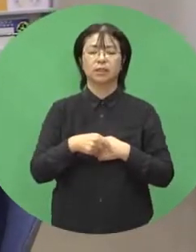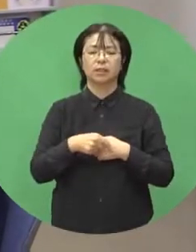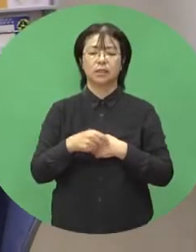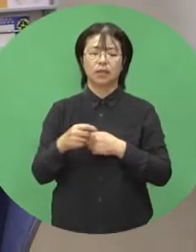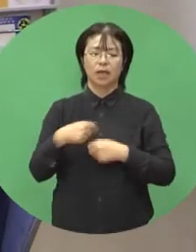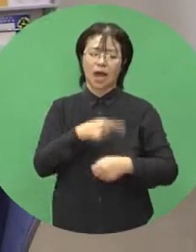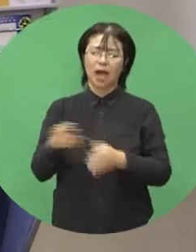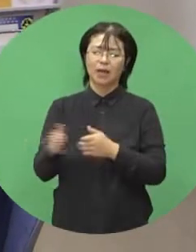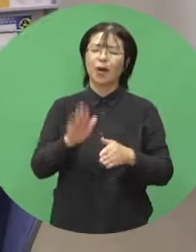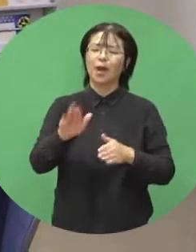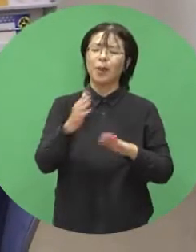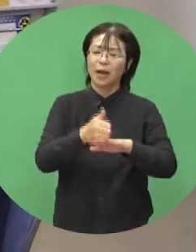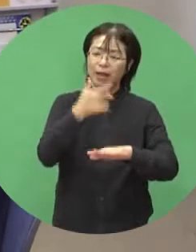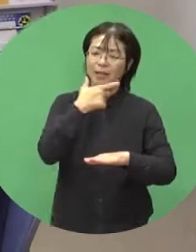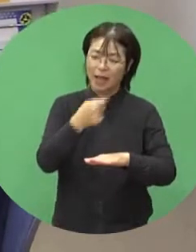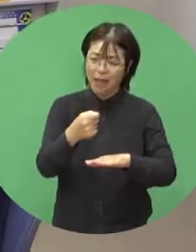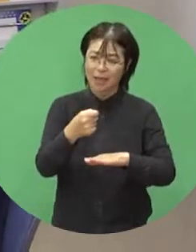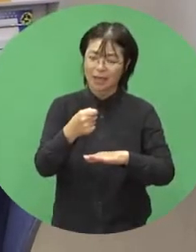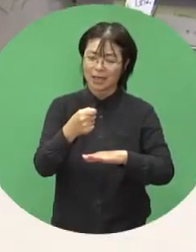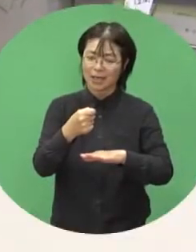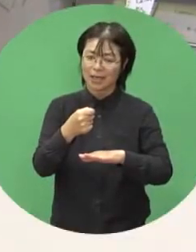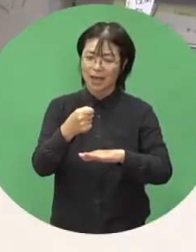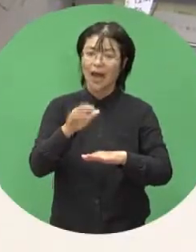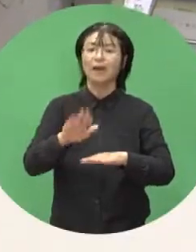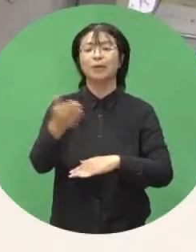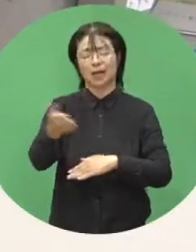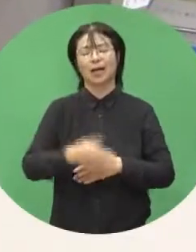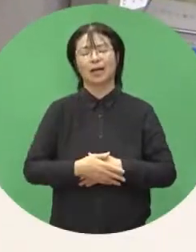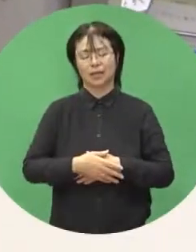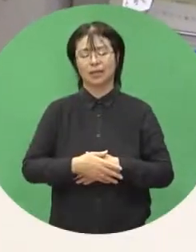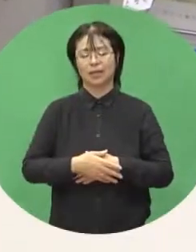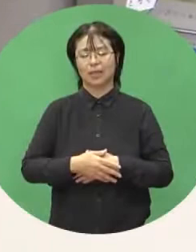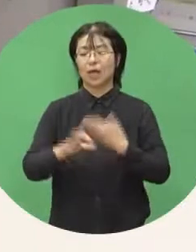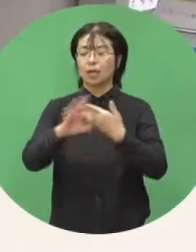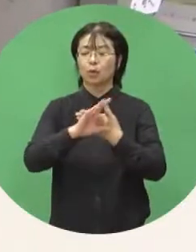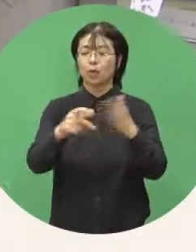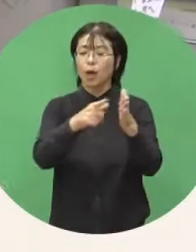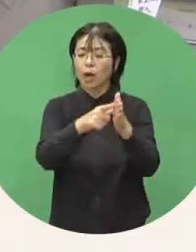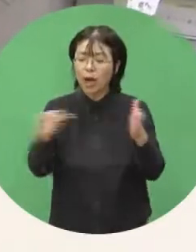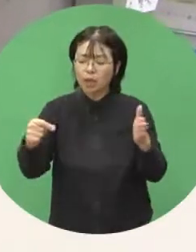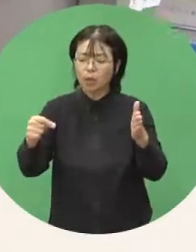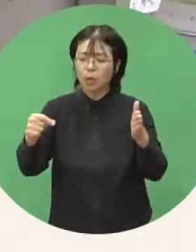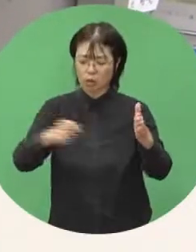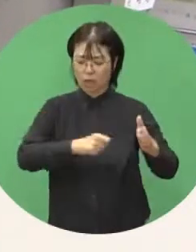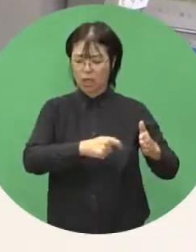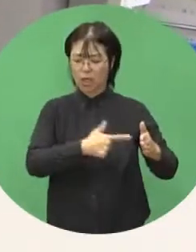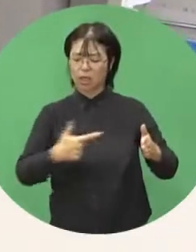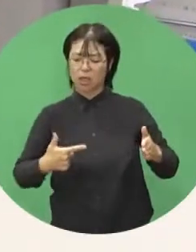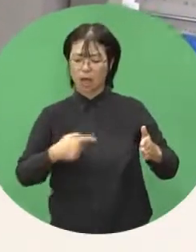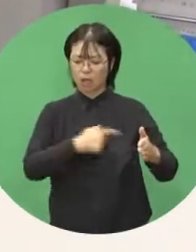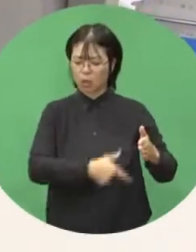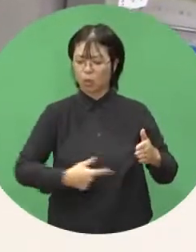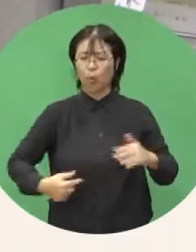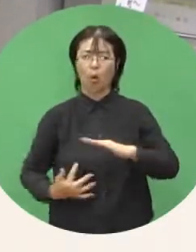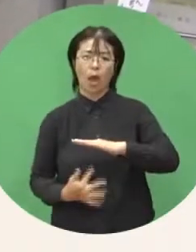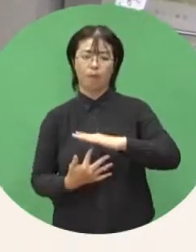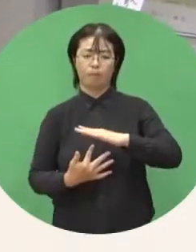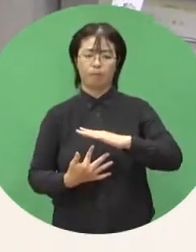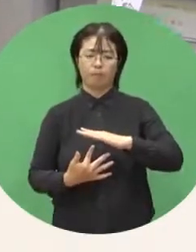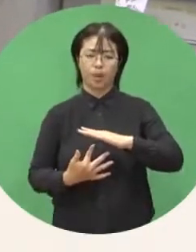慮とかがあるとありがたいなみたいなってありますか？ 例えば潰瘍性大腸炎の方だと、トイレの回数が多いっていうこと